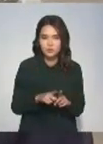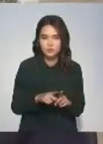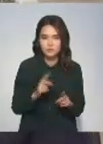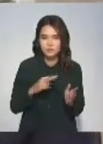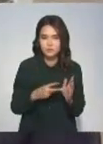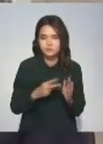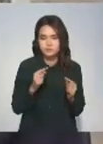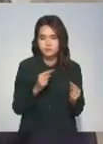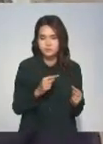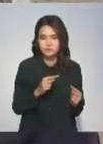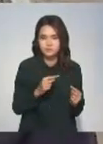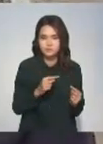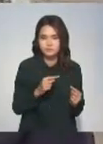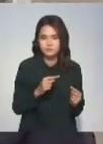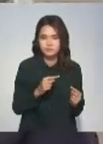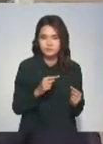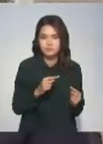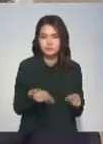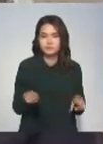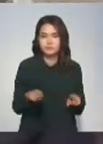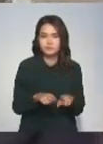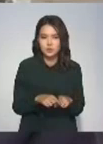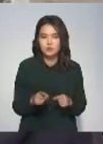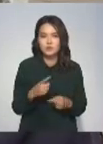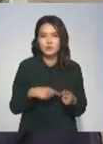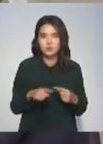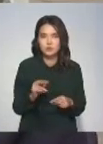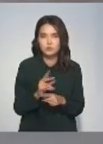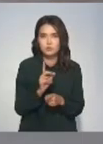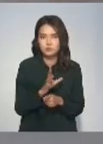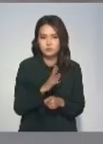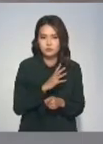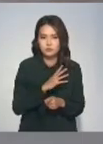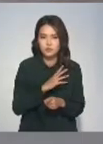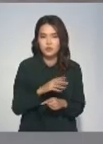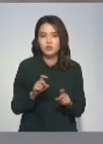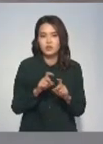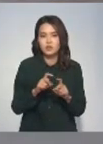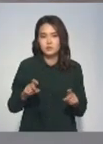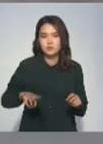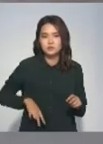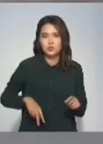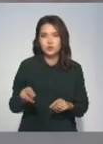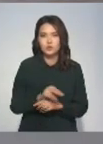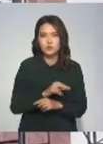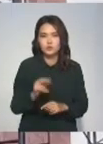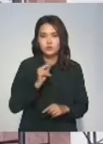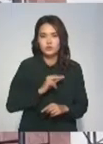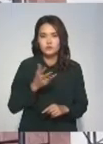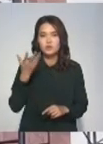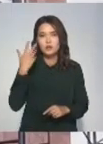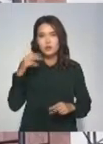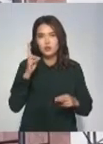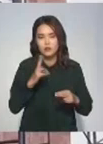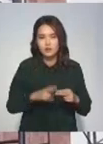ыңғайсыз. Біз сіздің енді мектебімізге қайтып оралғанын тезірек қалаймыз енді. Мектеп директоры жөндеу жұмысы қазан айында